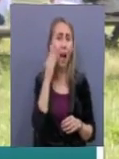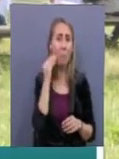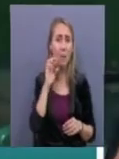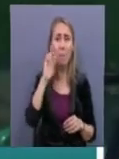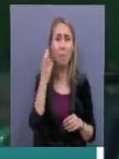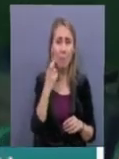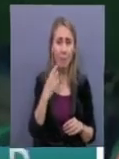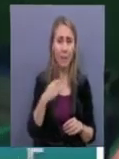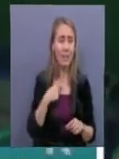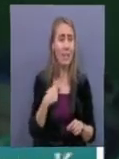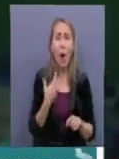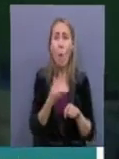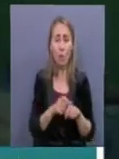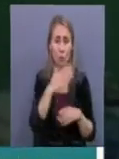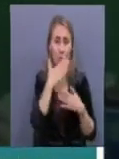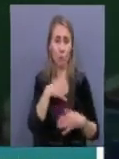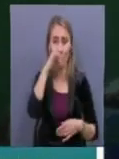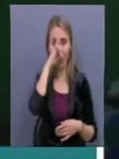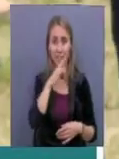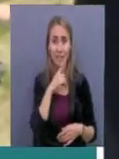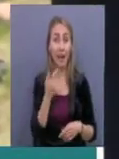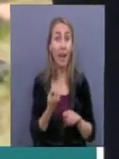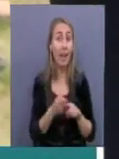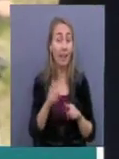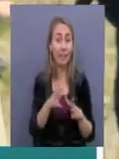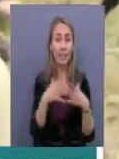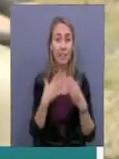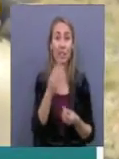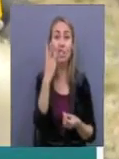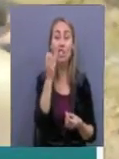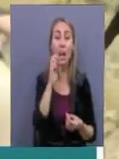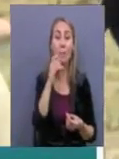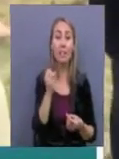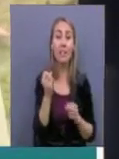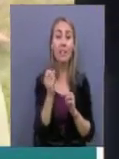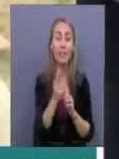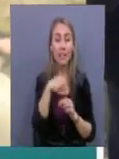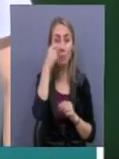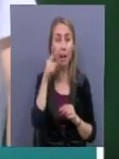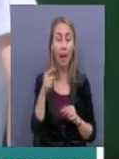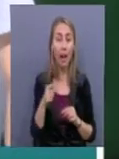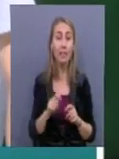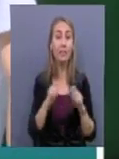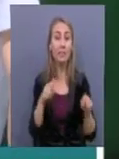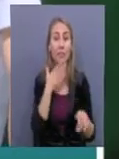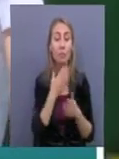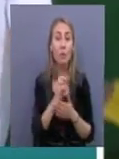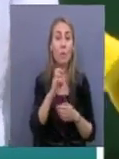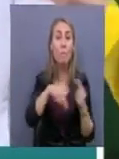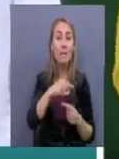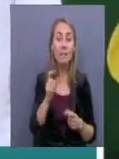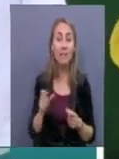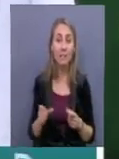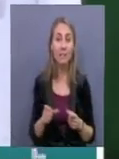көремін. Бұл Шабденовтар отбасы. 2012 жылы олар ұлының құрметіне аталған әділ өздерінің шағын шаруа қожалығын